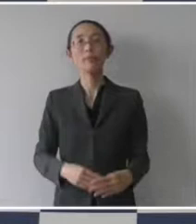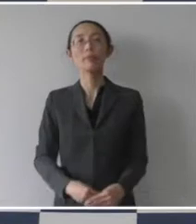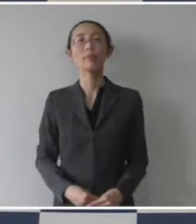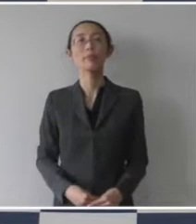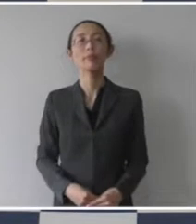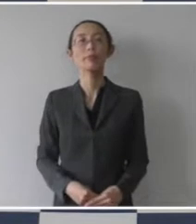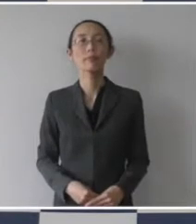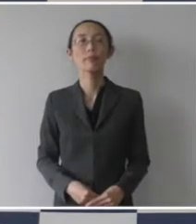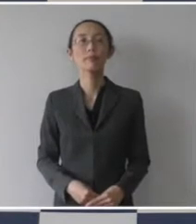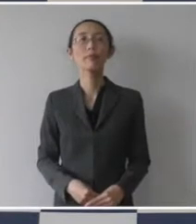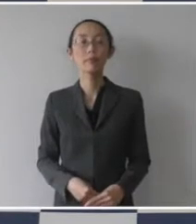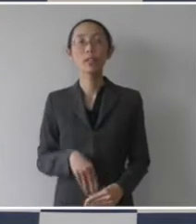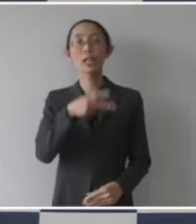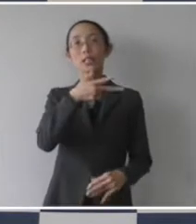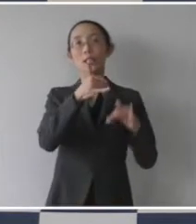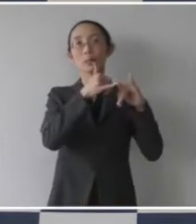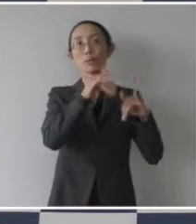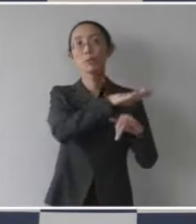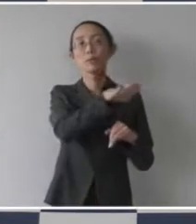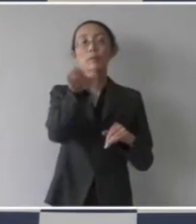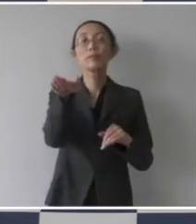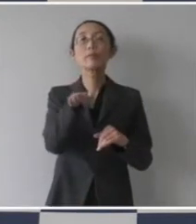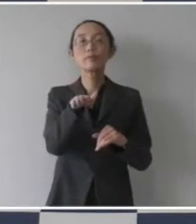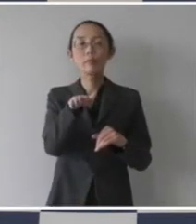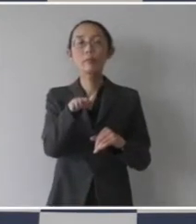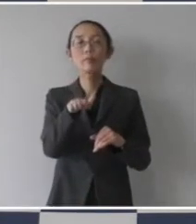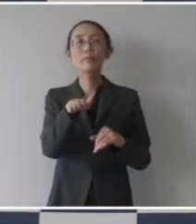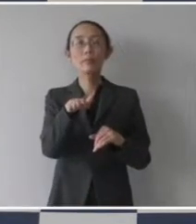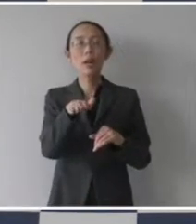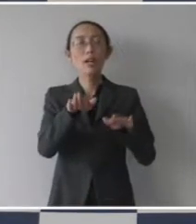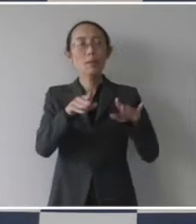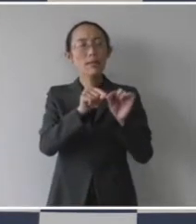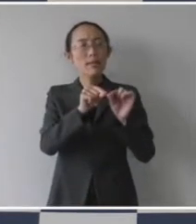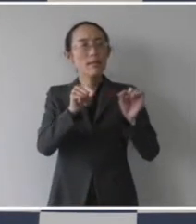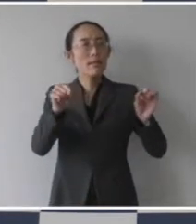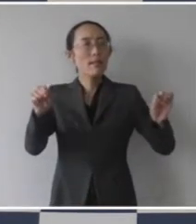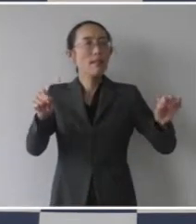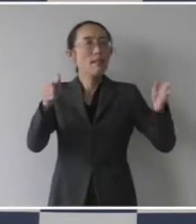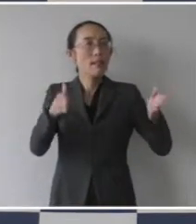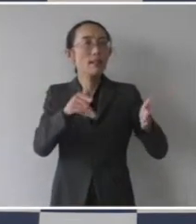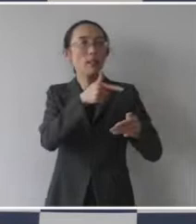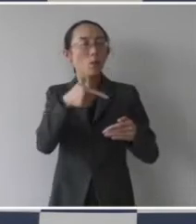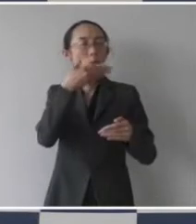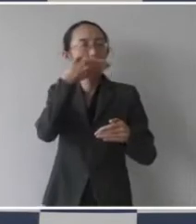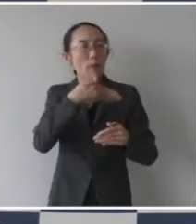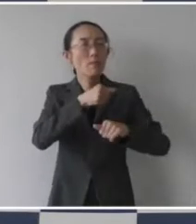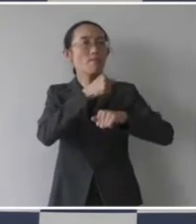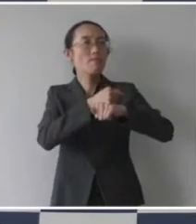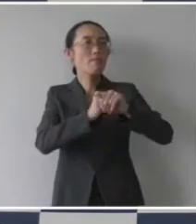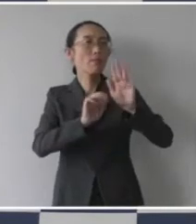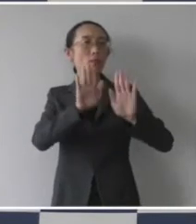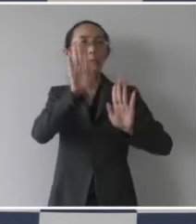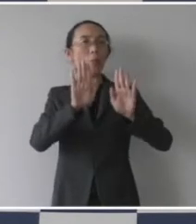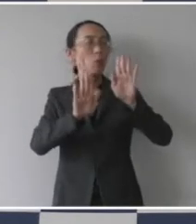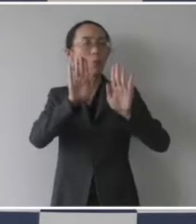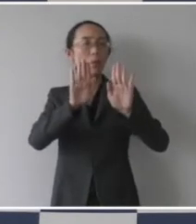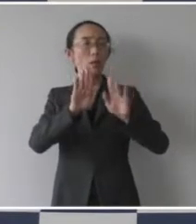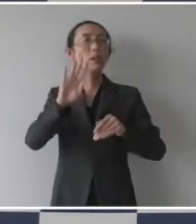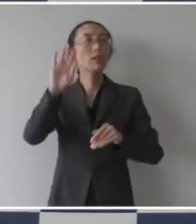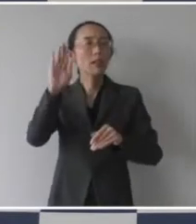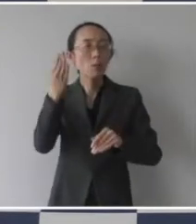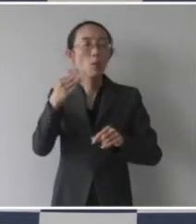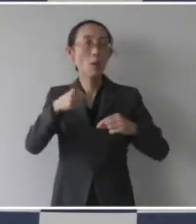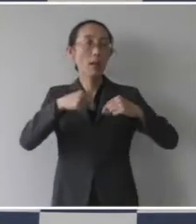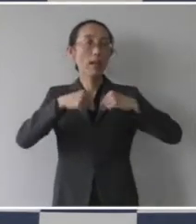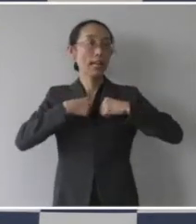。市民の皆さんには、大変長きにわたってご不便をおかけしておりますけれども、やっぱり感染をしないとさ